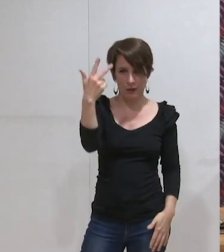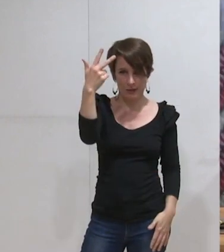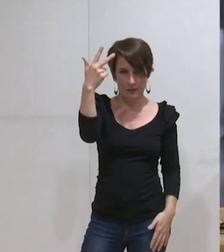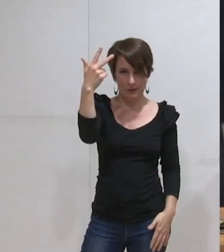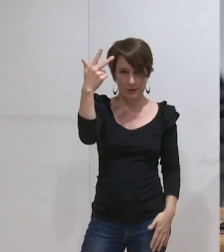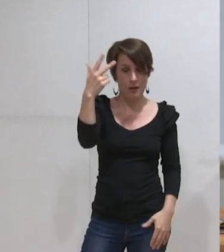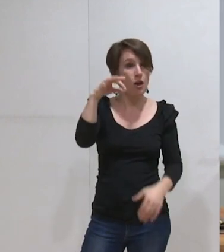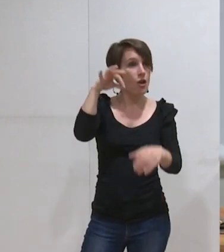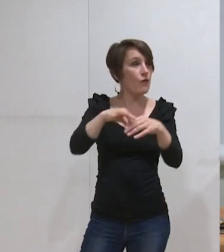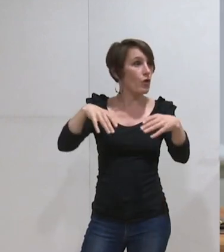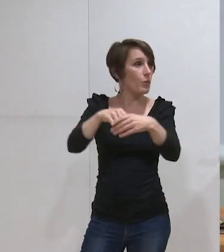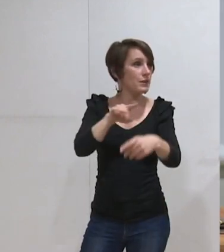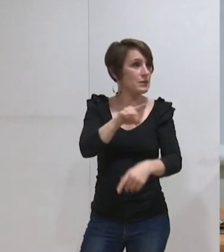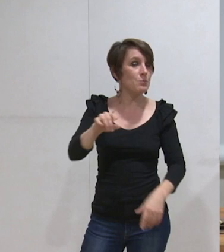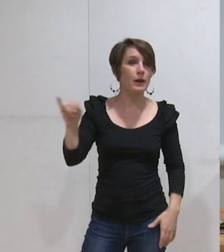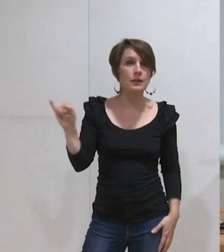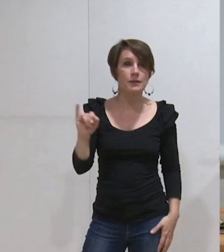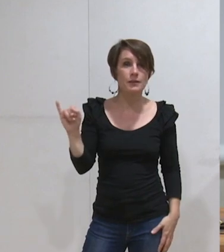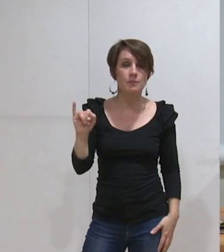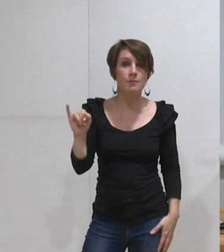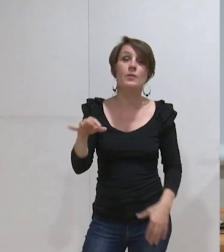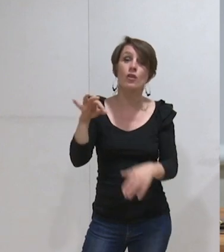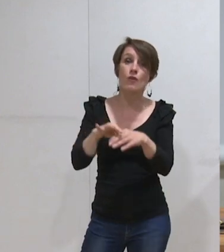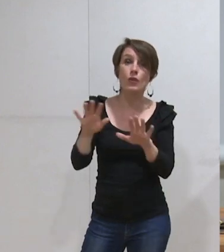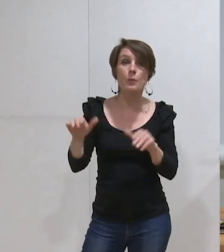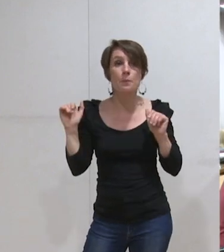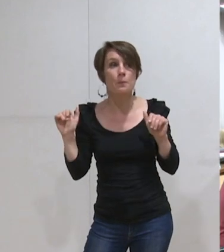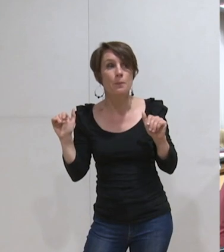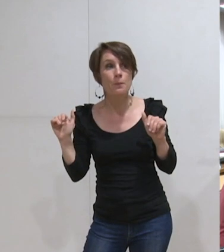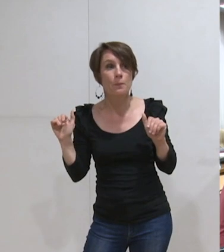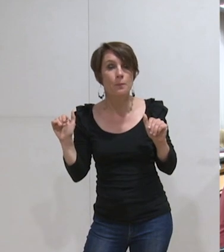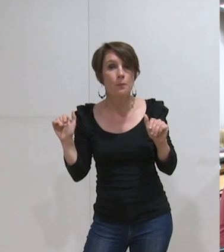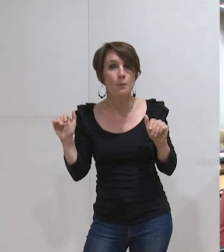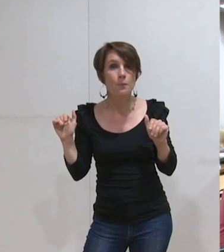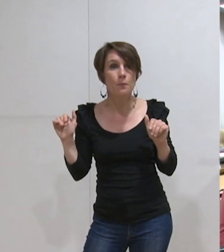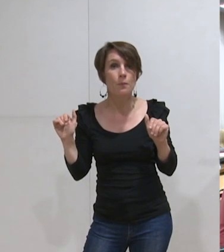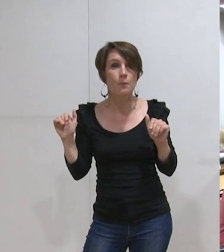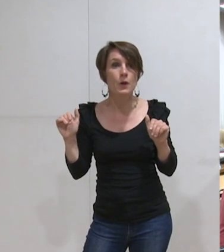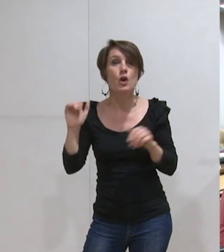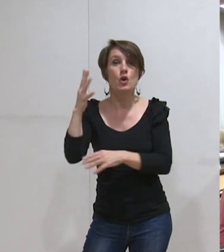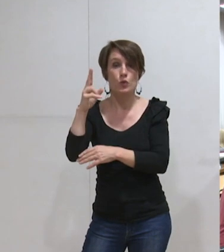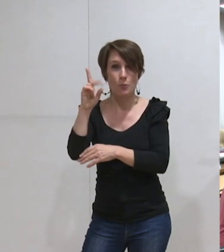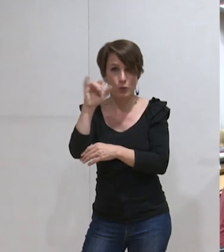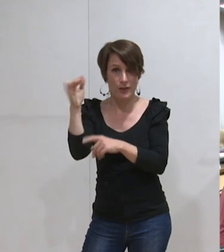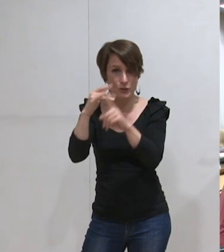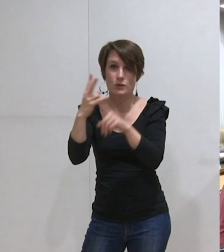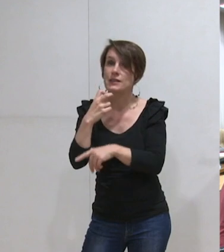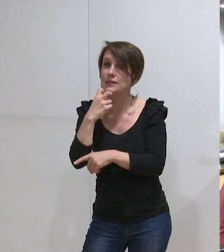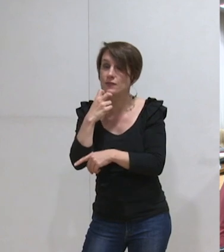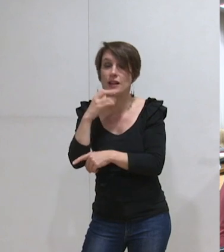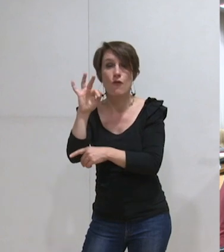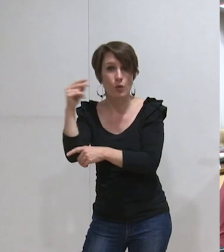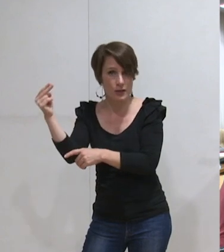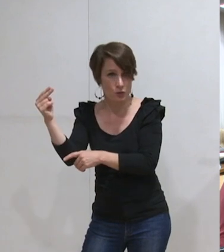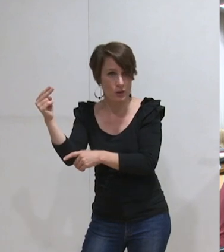ne prend pas par au vote qui s'abstient umpudi société civile Front